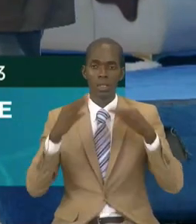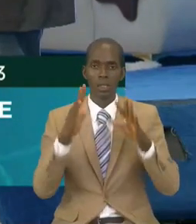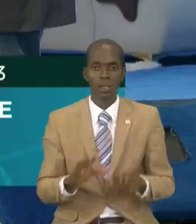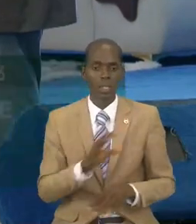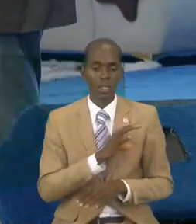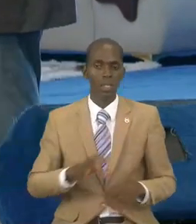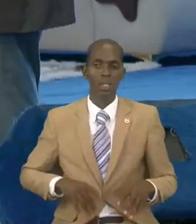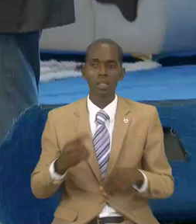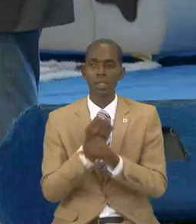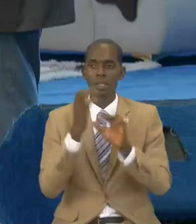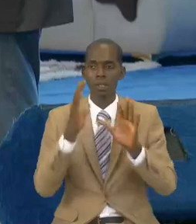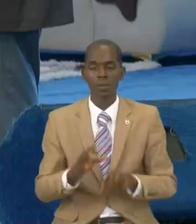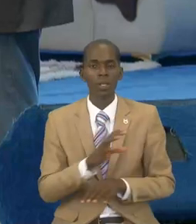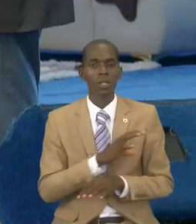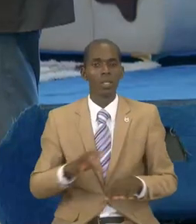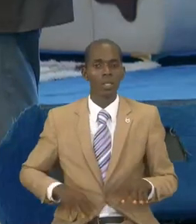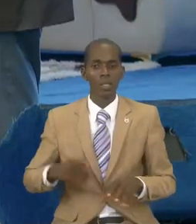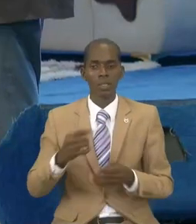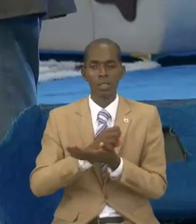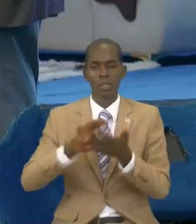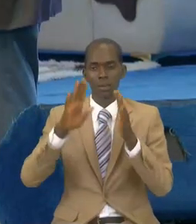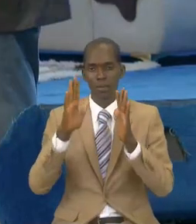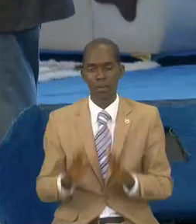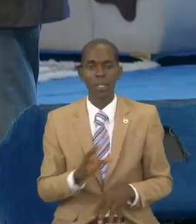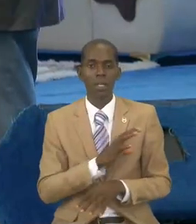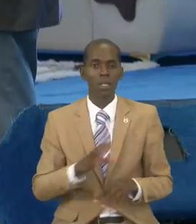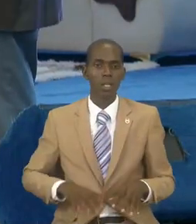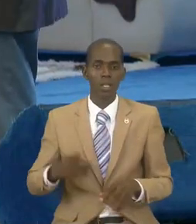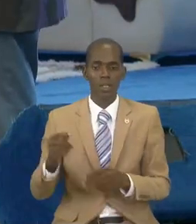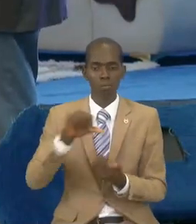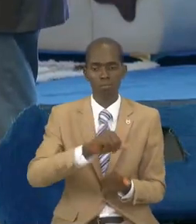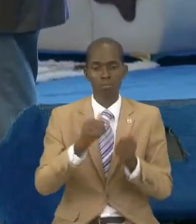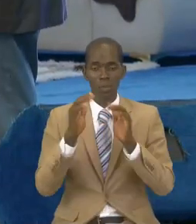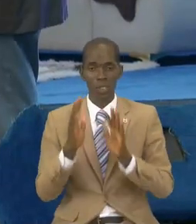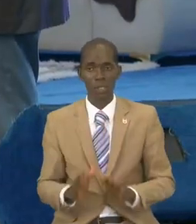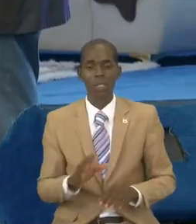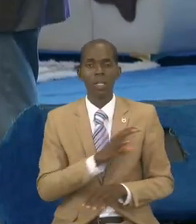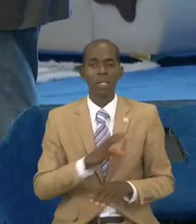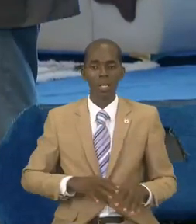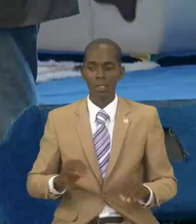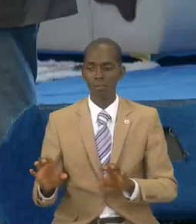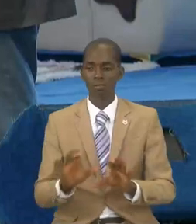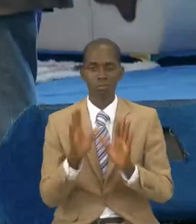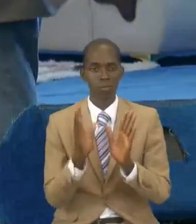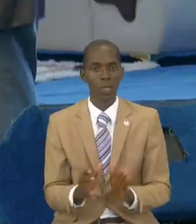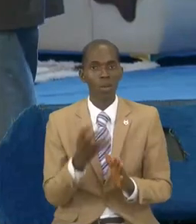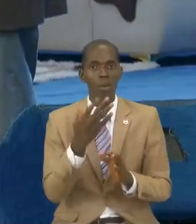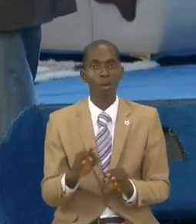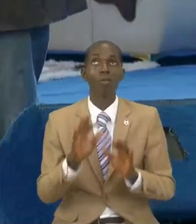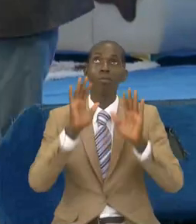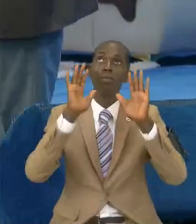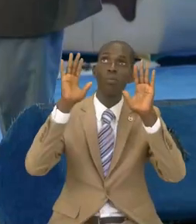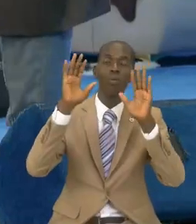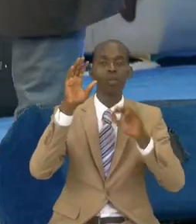Christ, Christ le Sauveur, Christ le Guérisseur, Christ celui qui sanctifie, celui qui baptise, celui qui accomplit les